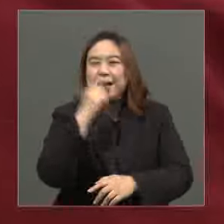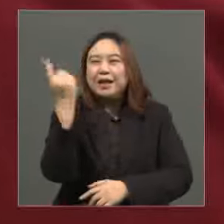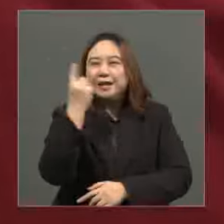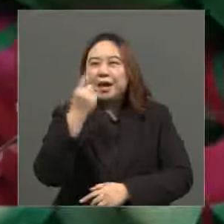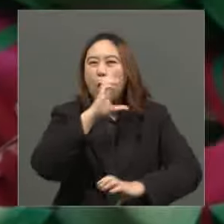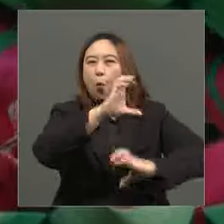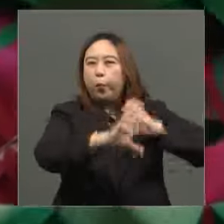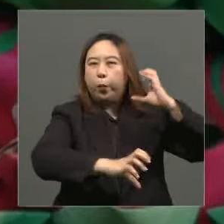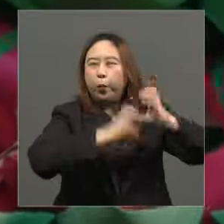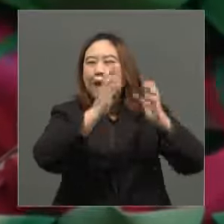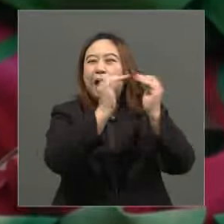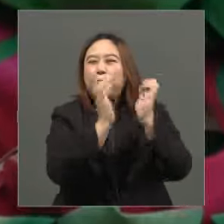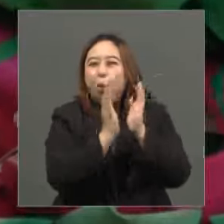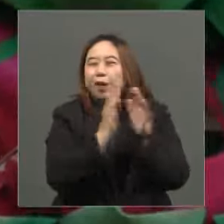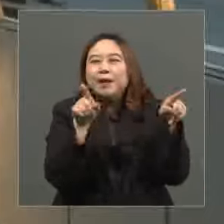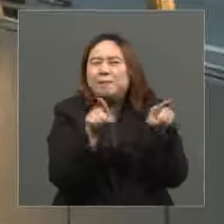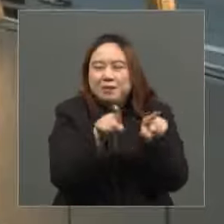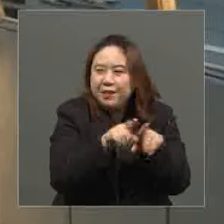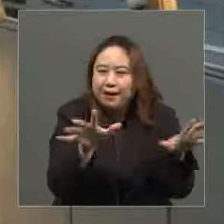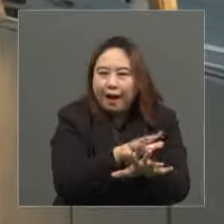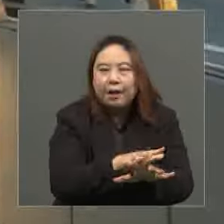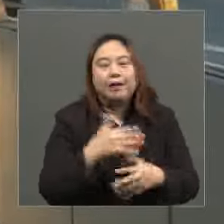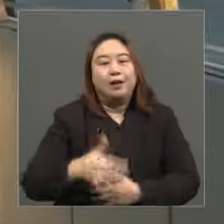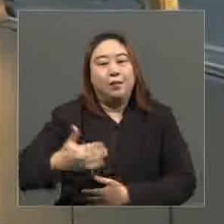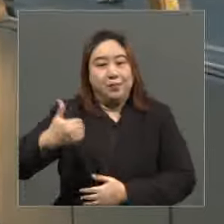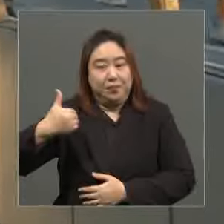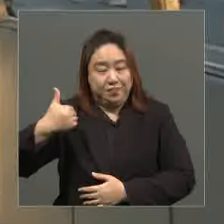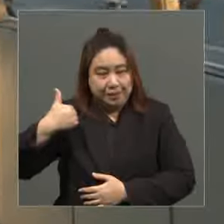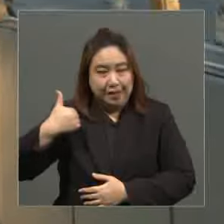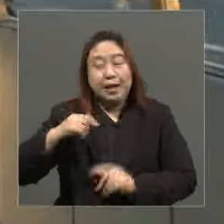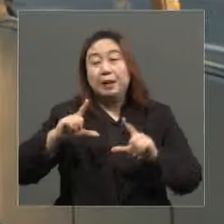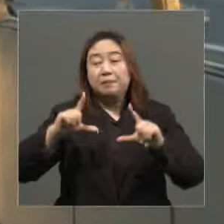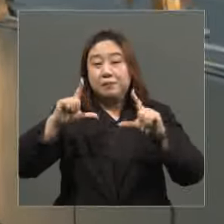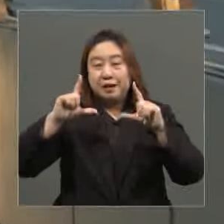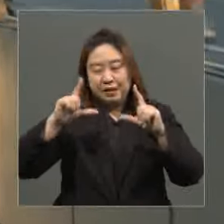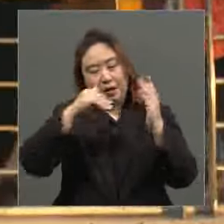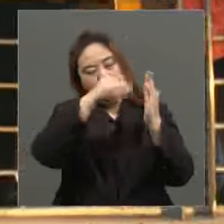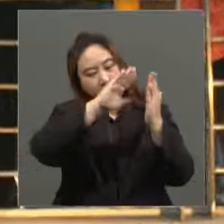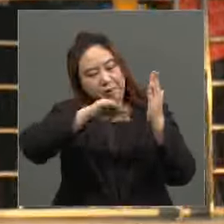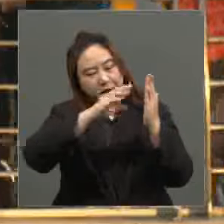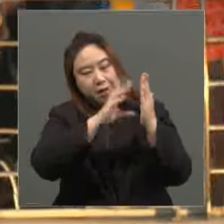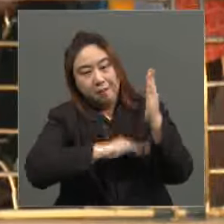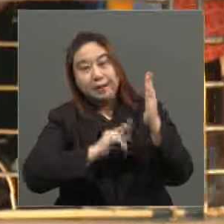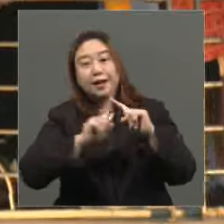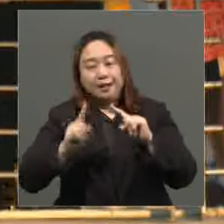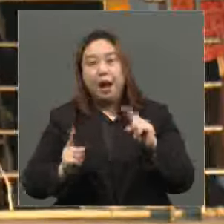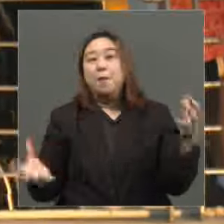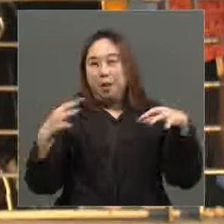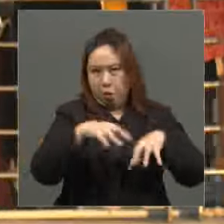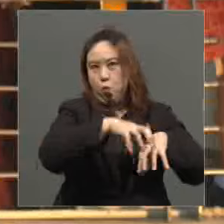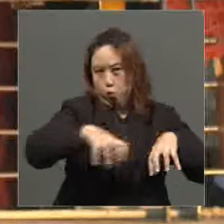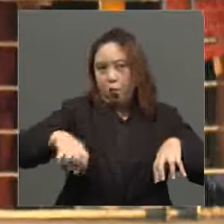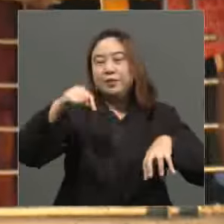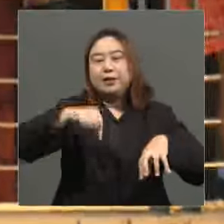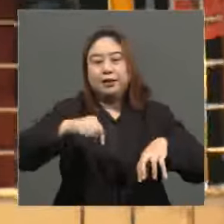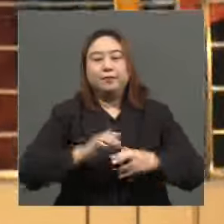อีกทั้งยังมีเทศกาลกระทง5พื้นที่เอกลักษณ์จากทั่วพื้นที่ของประเทศไทยมารวมไว้ที่นี่ด้วยนะคะการจัดง